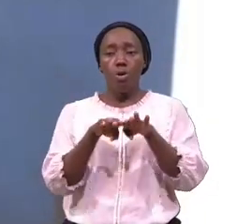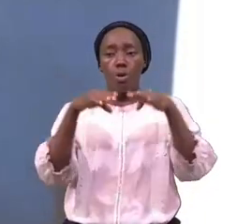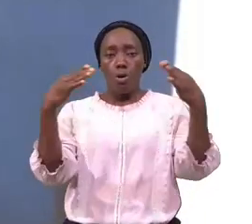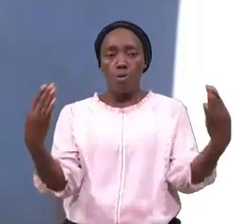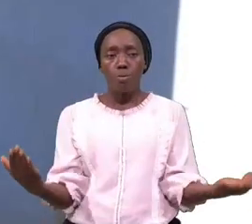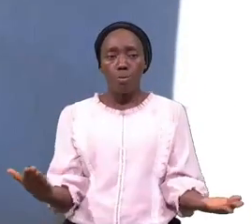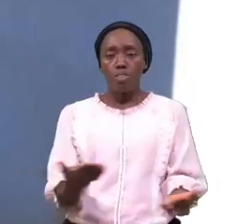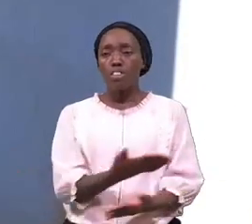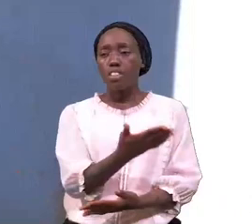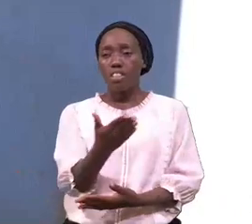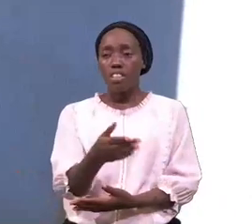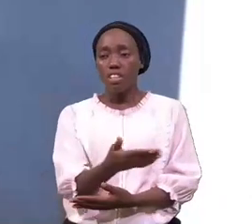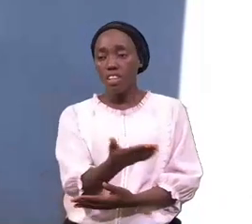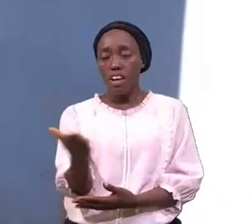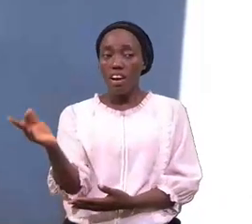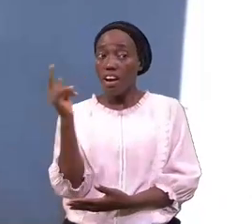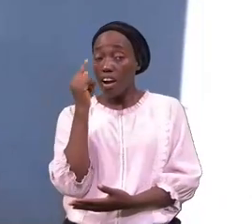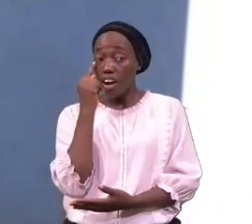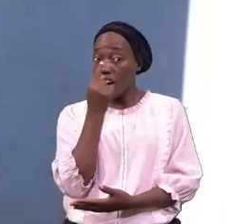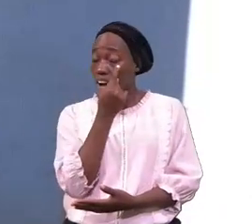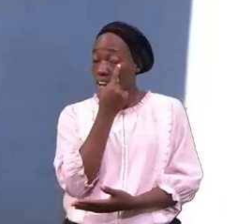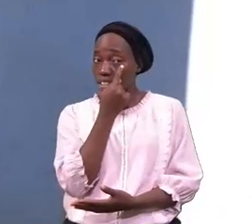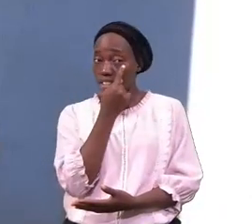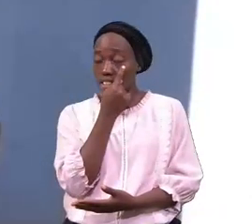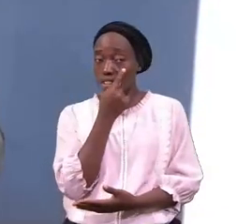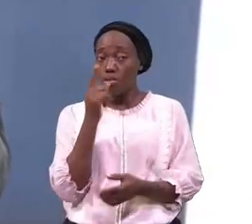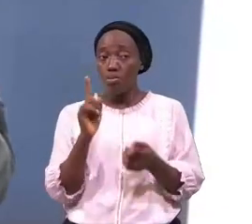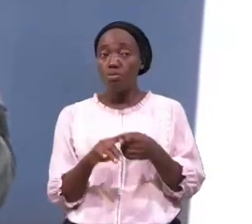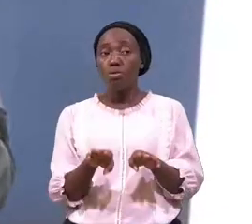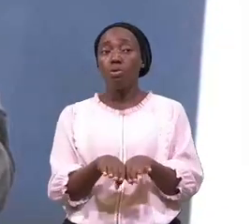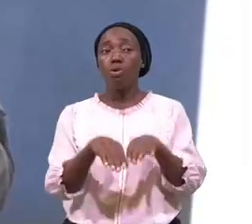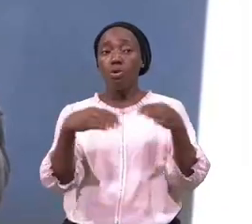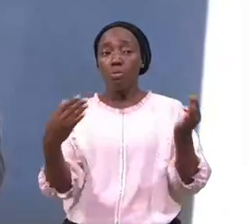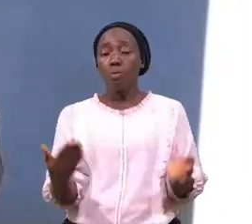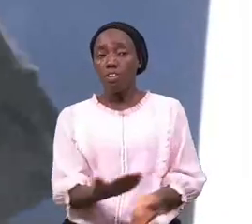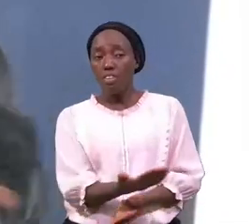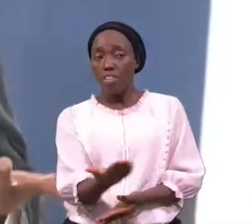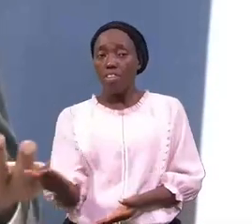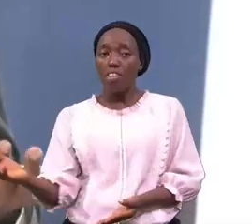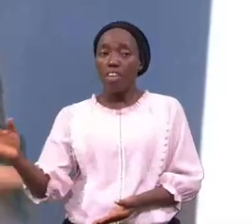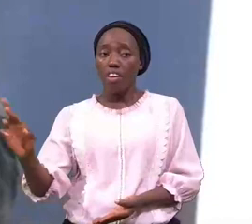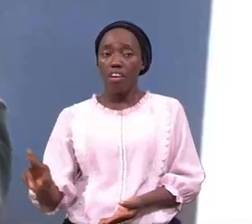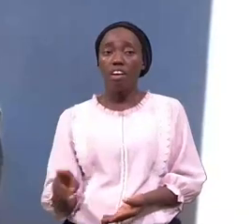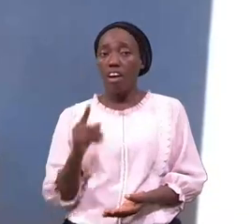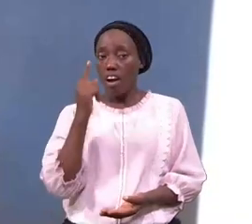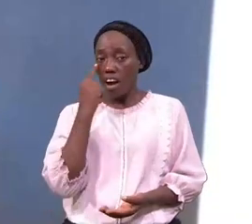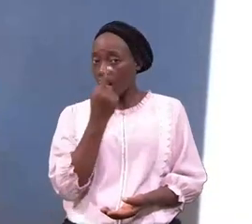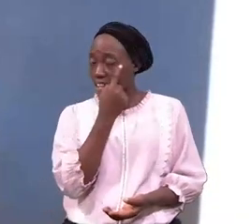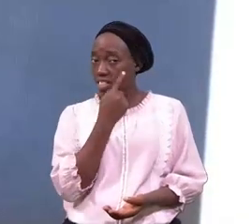Afin que tu leur ouvres les yeux. C'est pourquoi nous prêchons. C'est pourquoi nous enseignons.